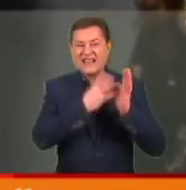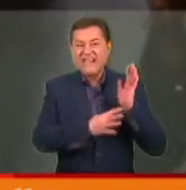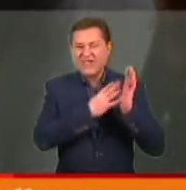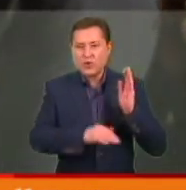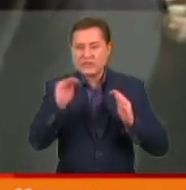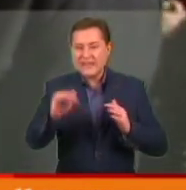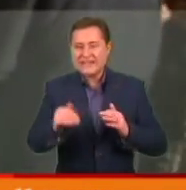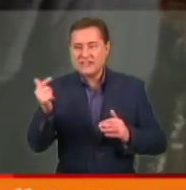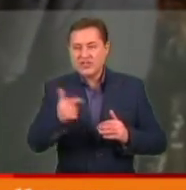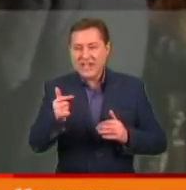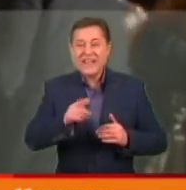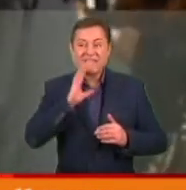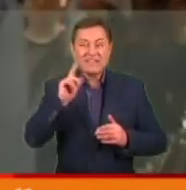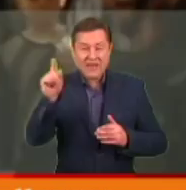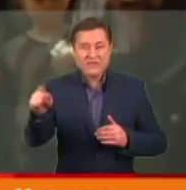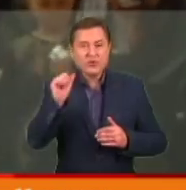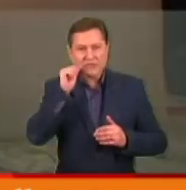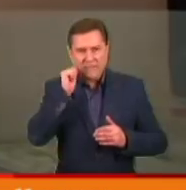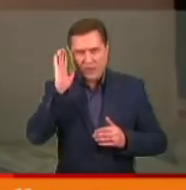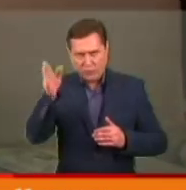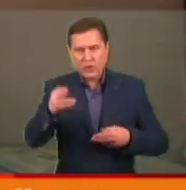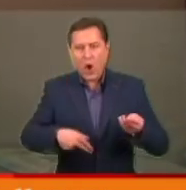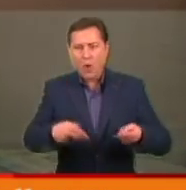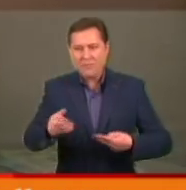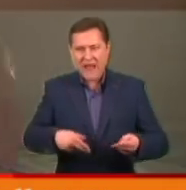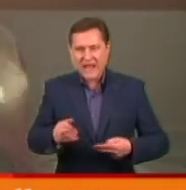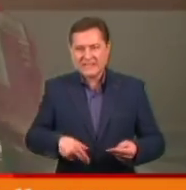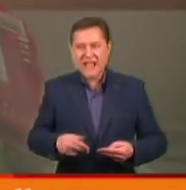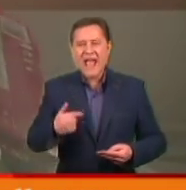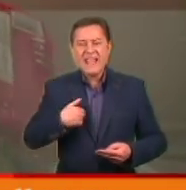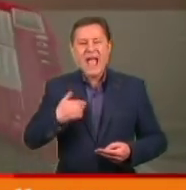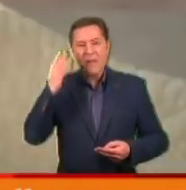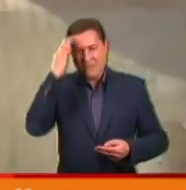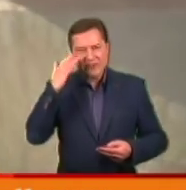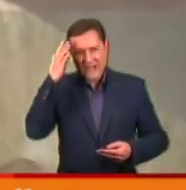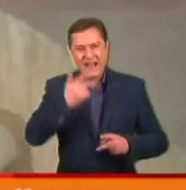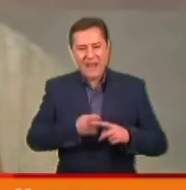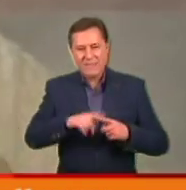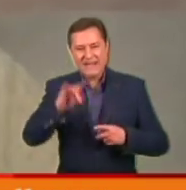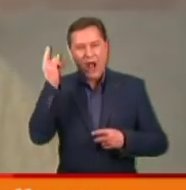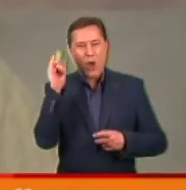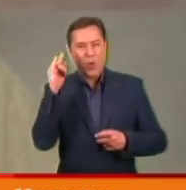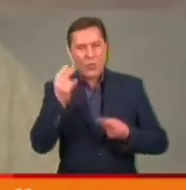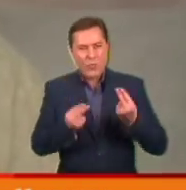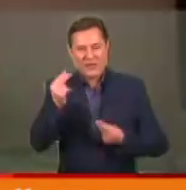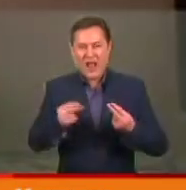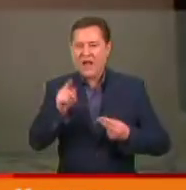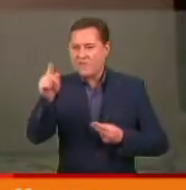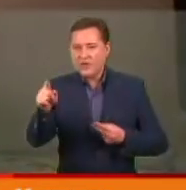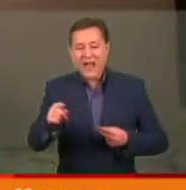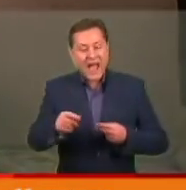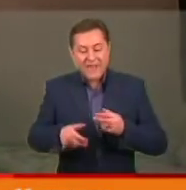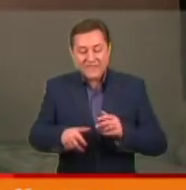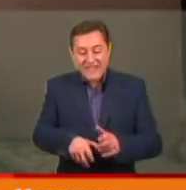тисяч гривень. Вже завтра Даринку прооперують. Клас, я мечтала о ній. А Катруся так і не наважилася